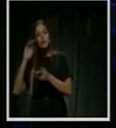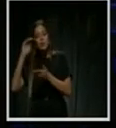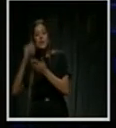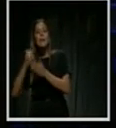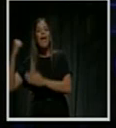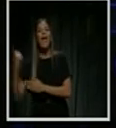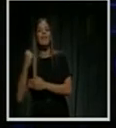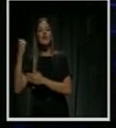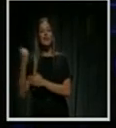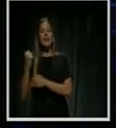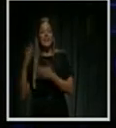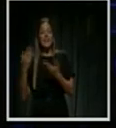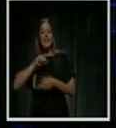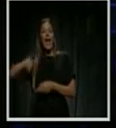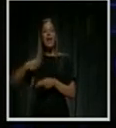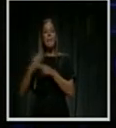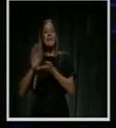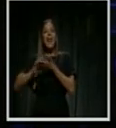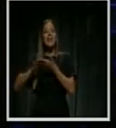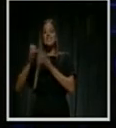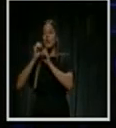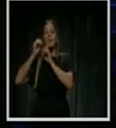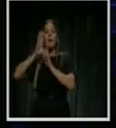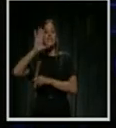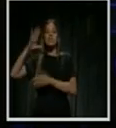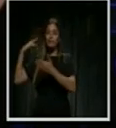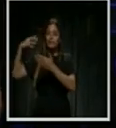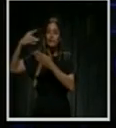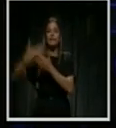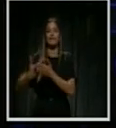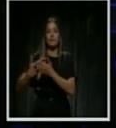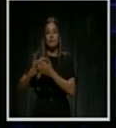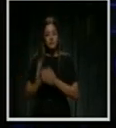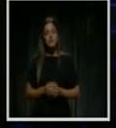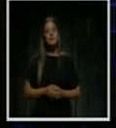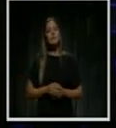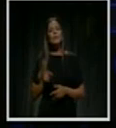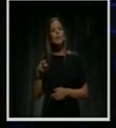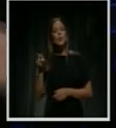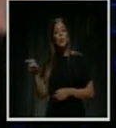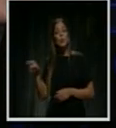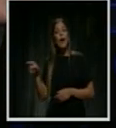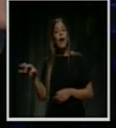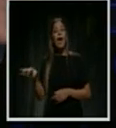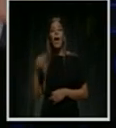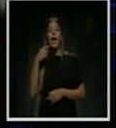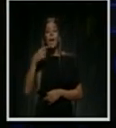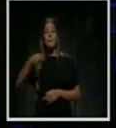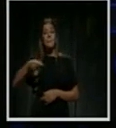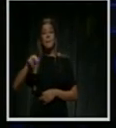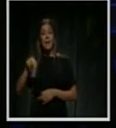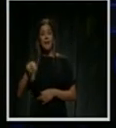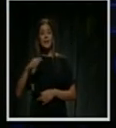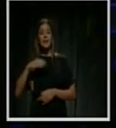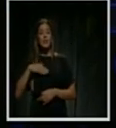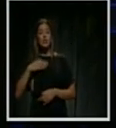dak illi tajna aħna f'dawn l-aħħar snin u li se nibqgħu nagħtu għall-għażla li qed joffri l-kap tal-oppożizzjoni illi jola